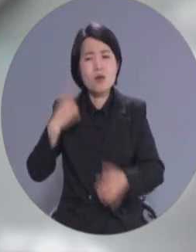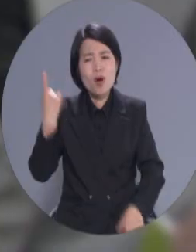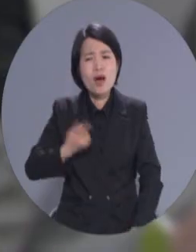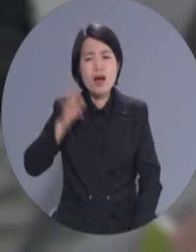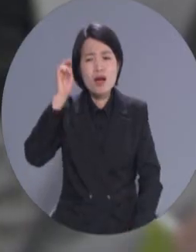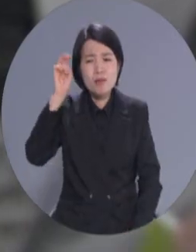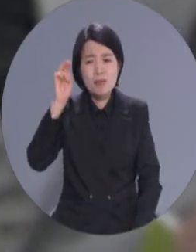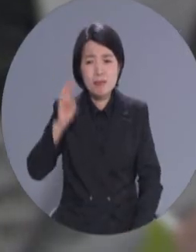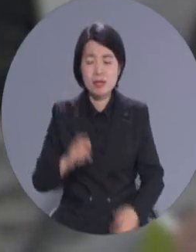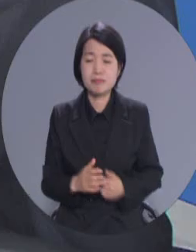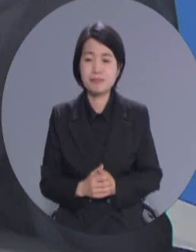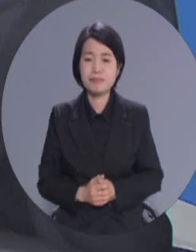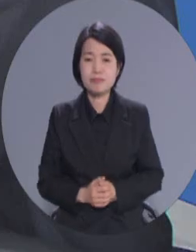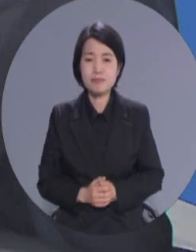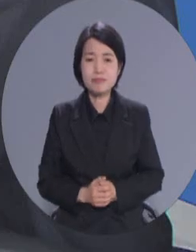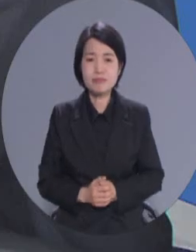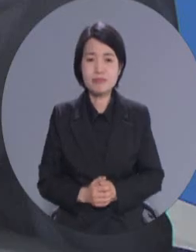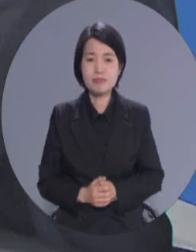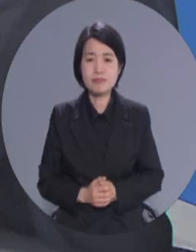있습니다.